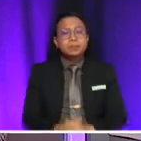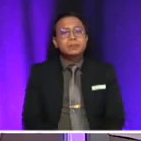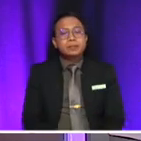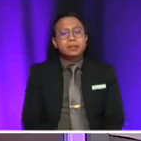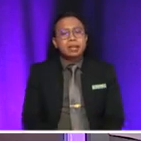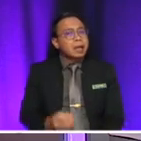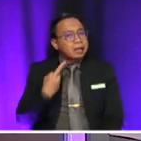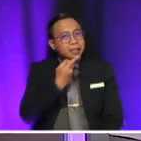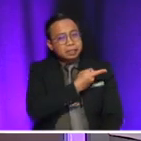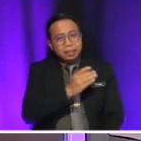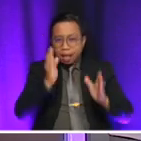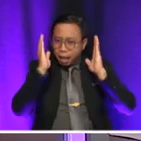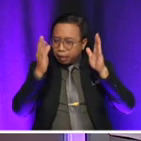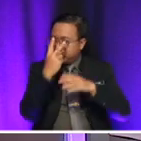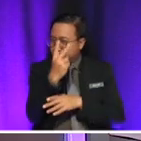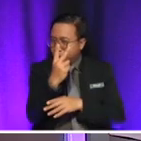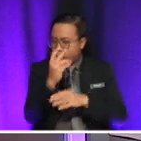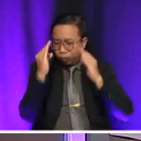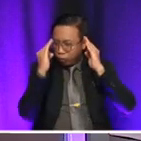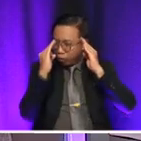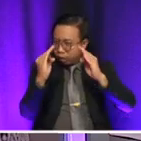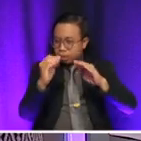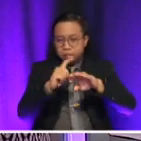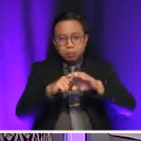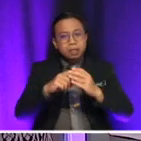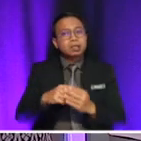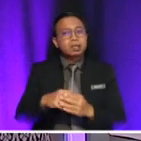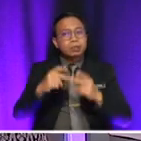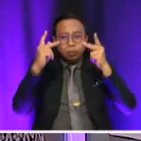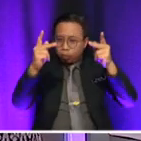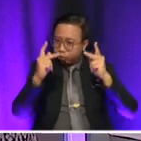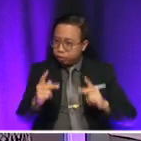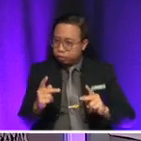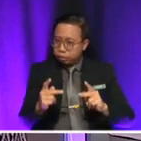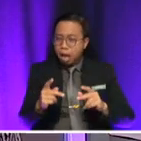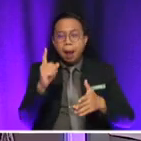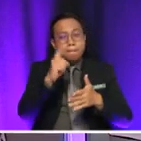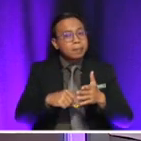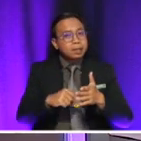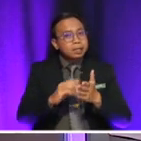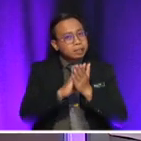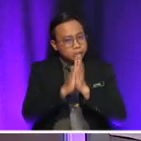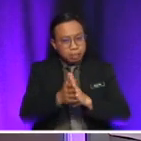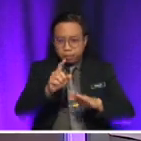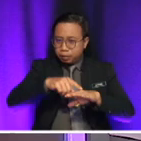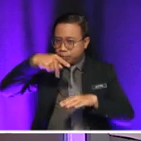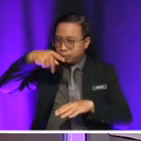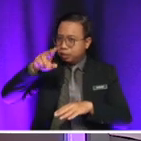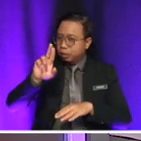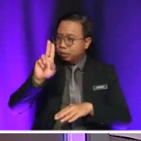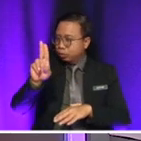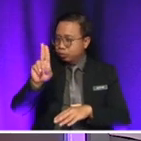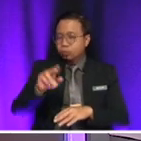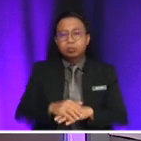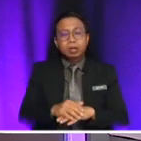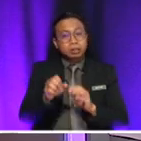sebenarnya tajuk kita fokus kepada proses apa yang berlaku pada plerei tersebut tetapi sebelum